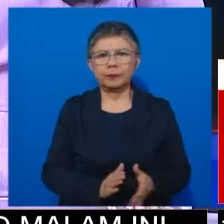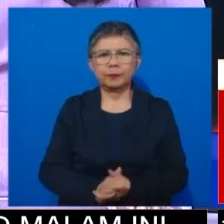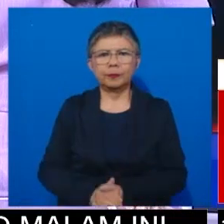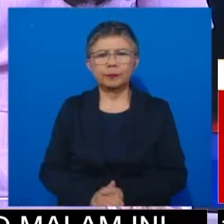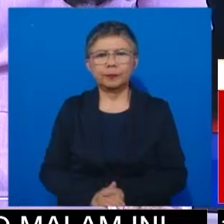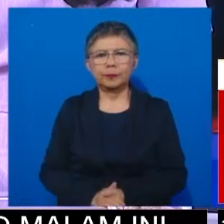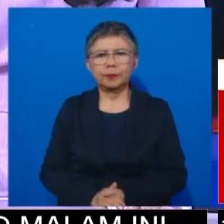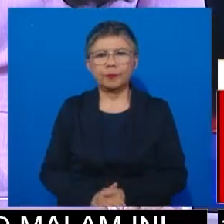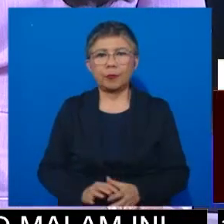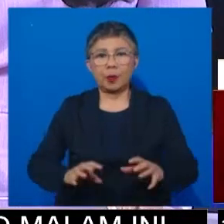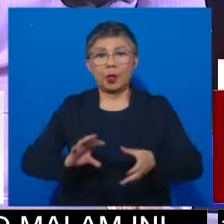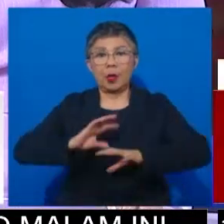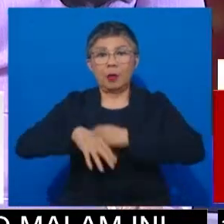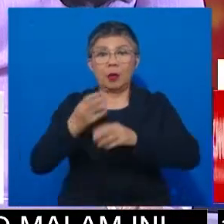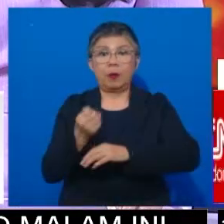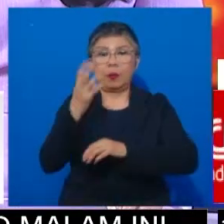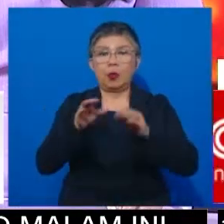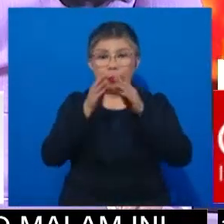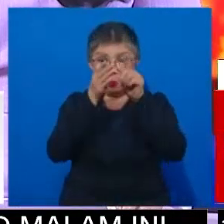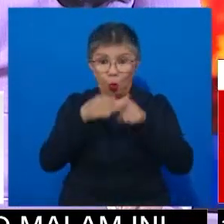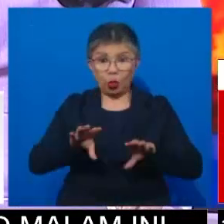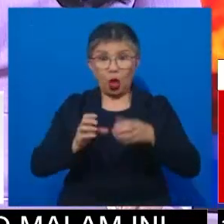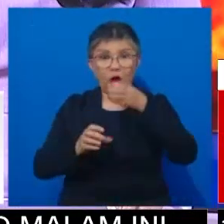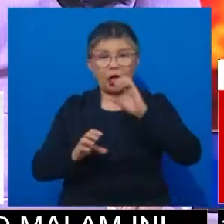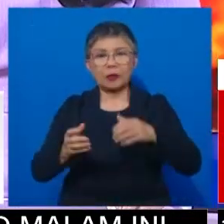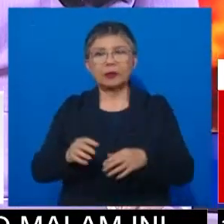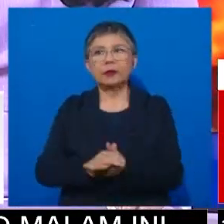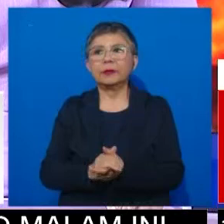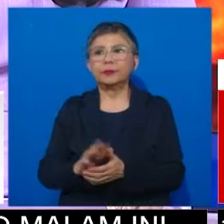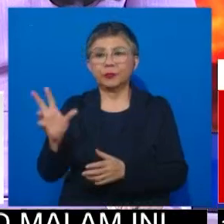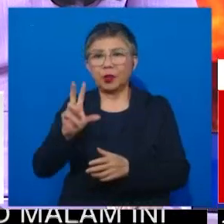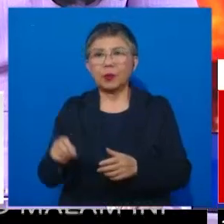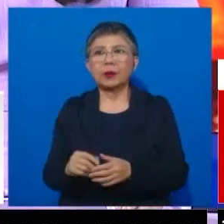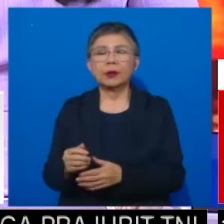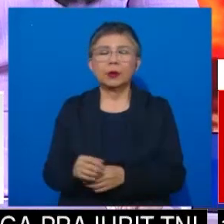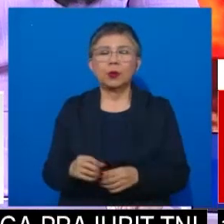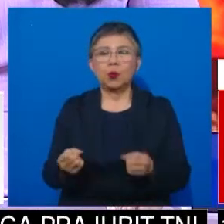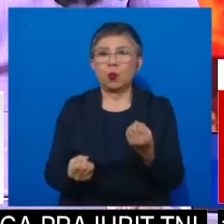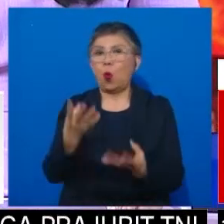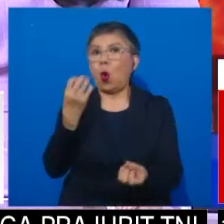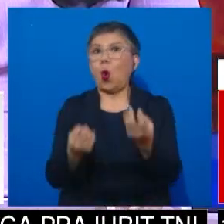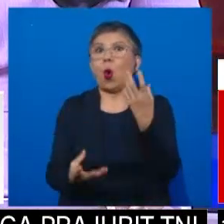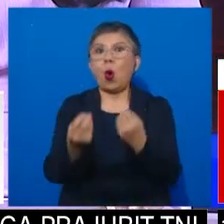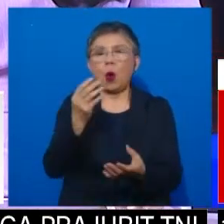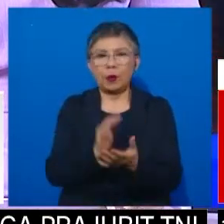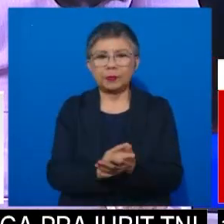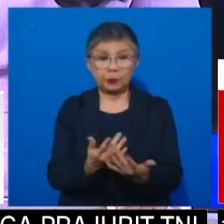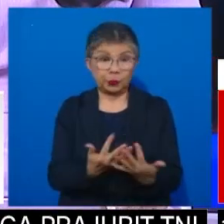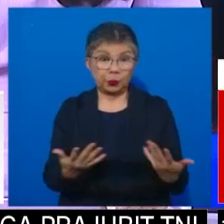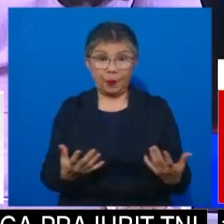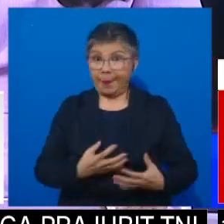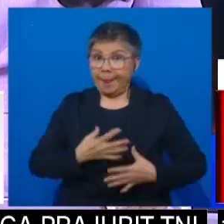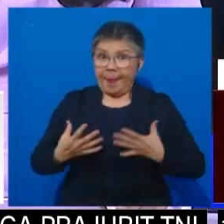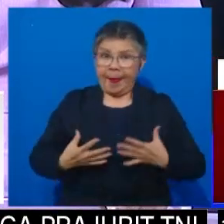Berikutnya, pemirsa, pabrik botol di Kota Bekasi, Jawa Barat, Rabu pagi dilalap si jago merah. Kebakaran membuat panik warga